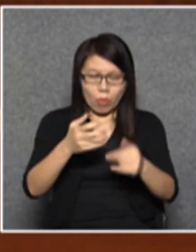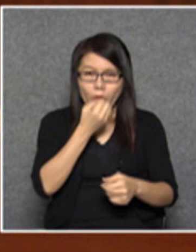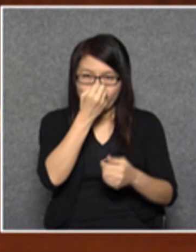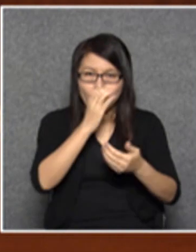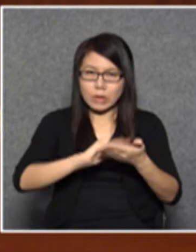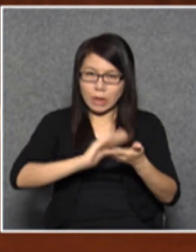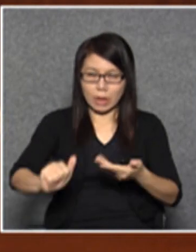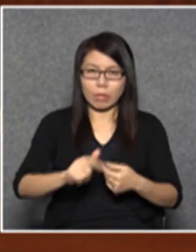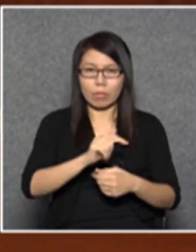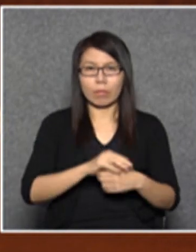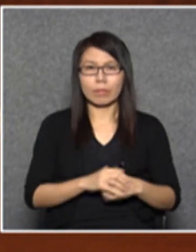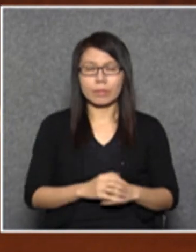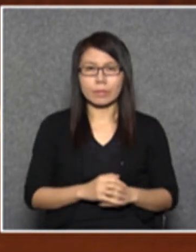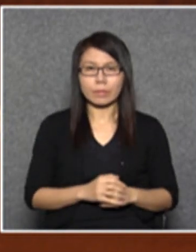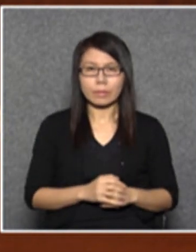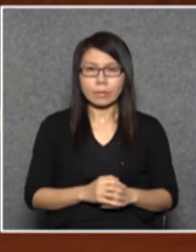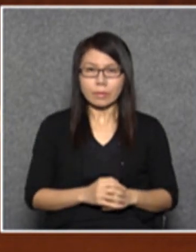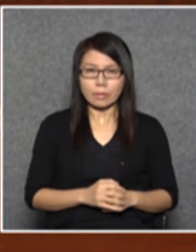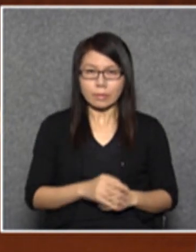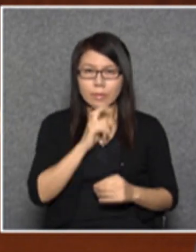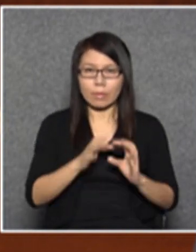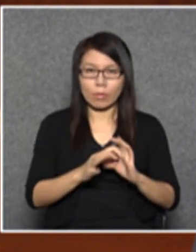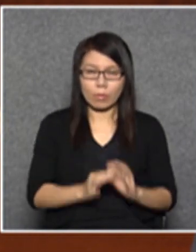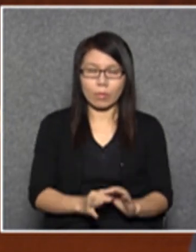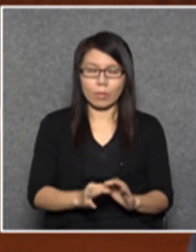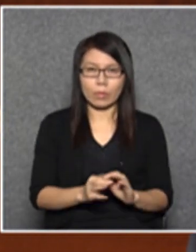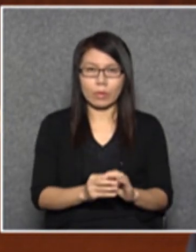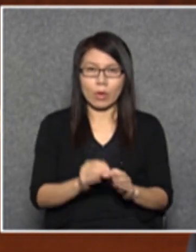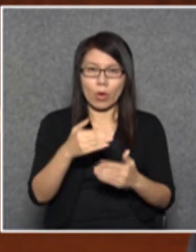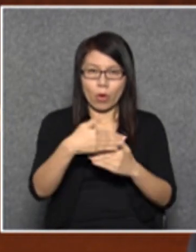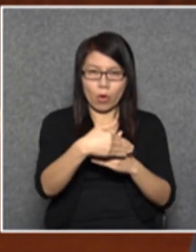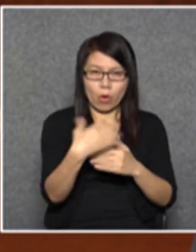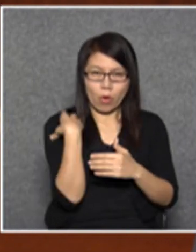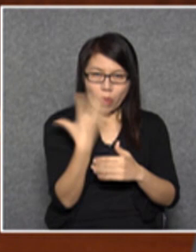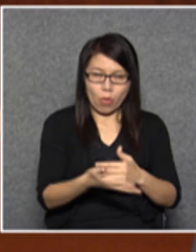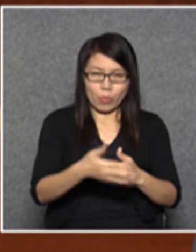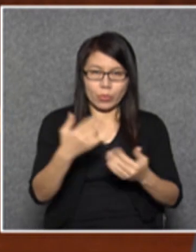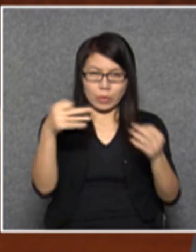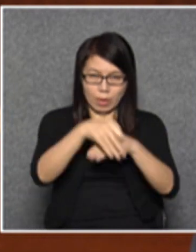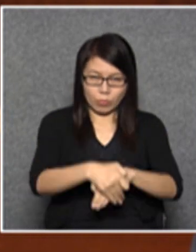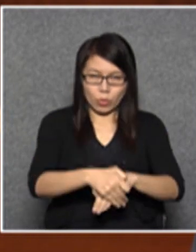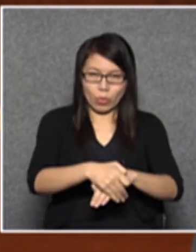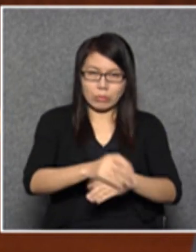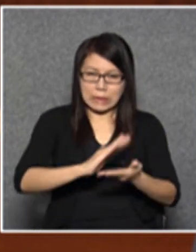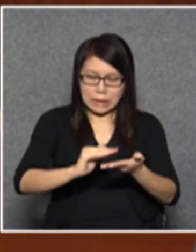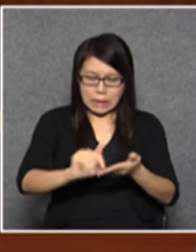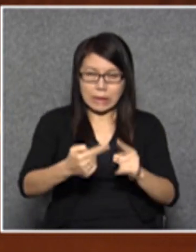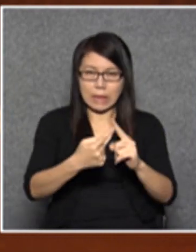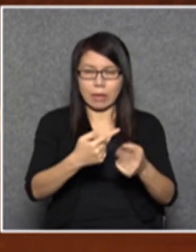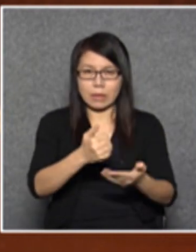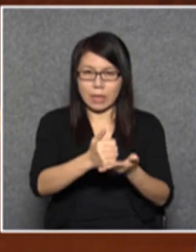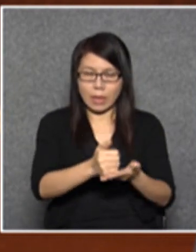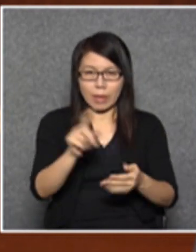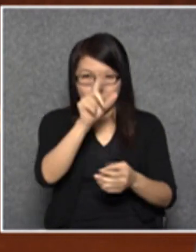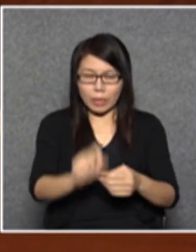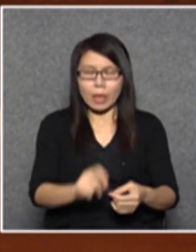生。至於一啲外判合約嗰個問題咧。我哋係要檢討